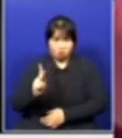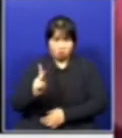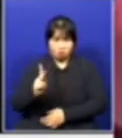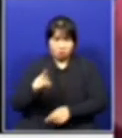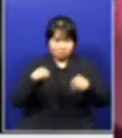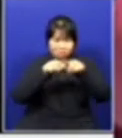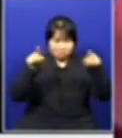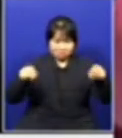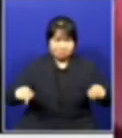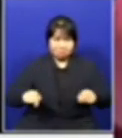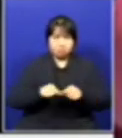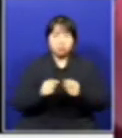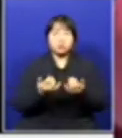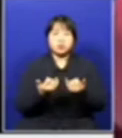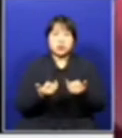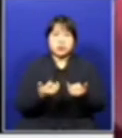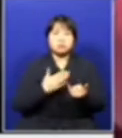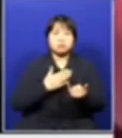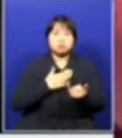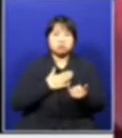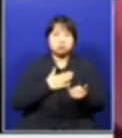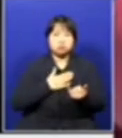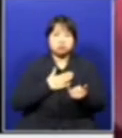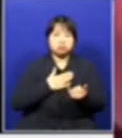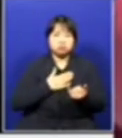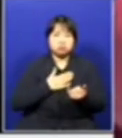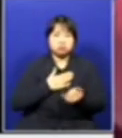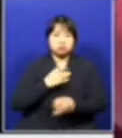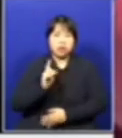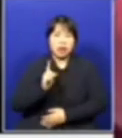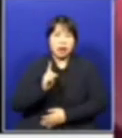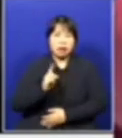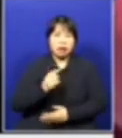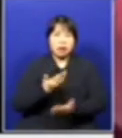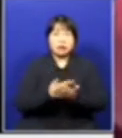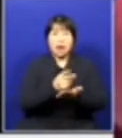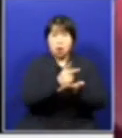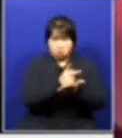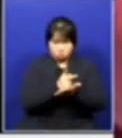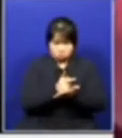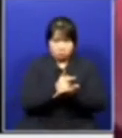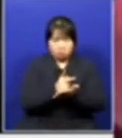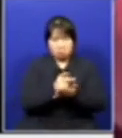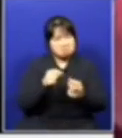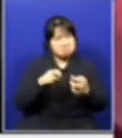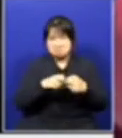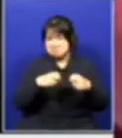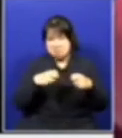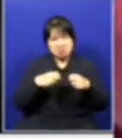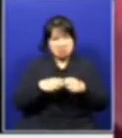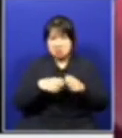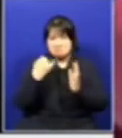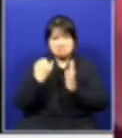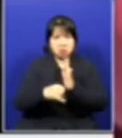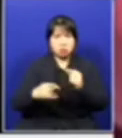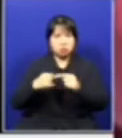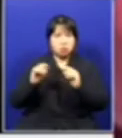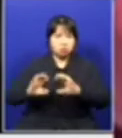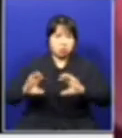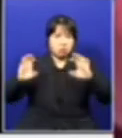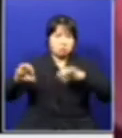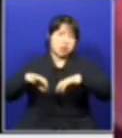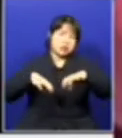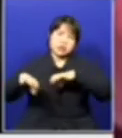นี้ผมถือว่าเป็นการกู้เกิดขึ้นจากความผิดพลาดของรัฐบาลในการบริห